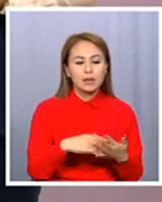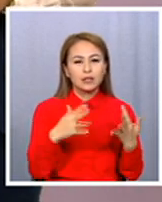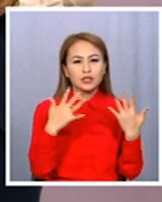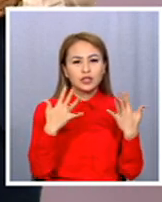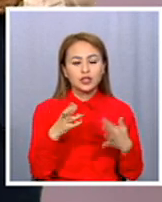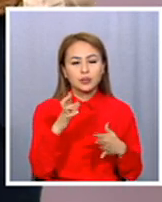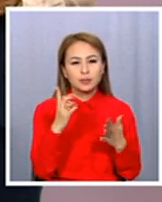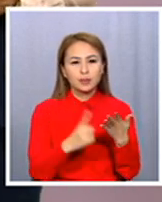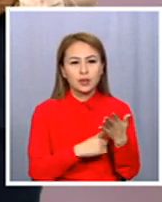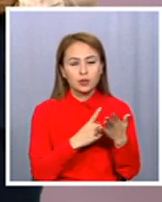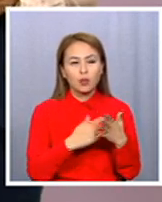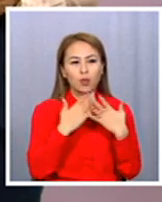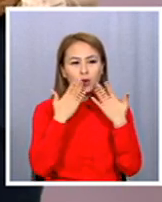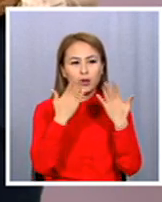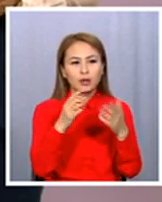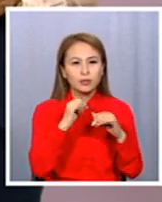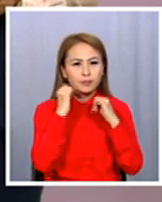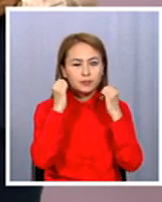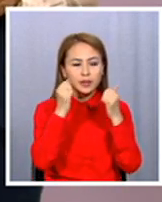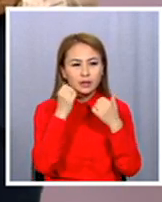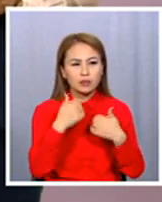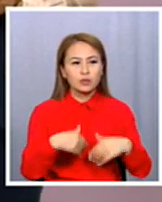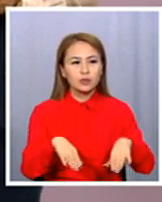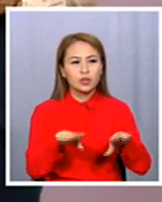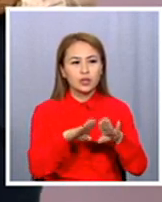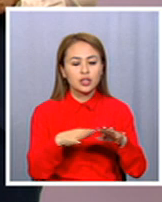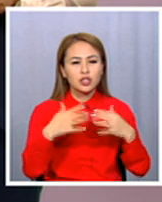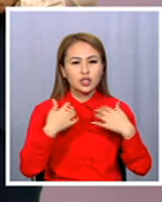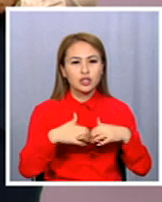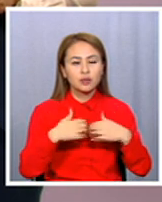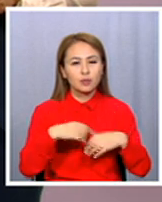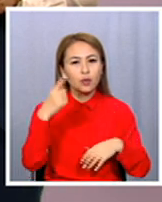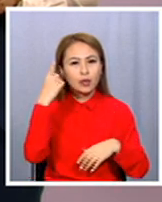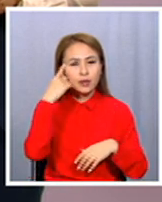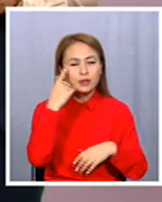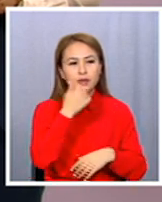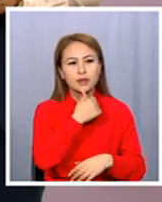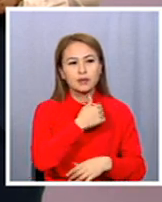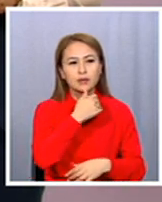оқығаны белгісіз. Ендеше шешуін ойланыңдар.